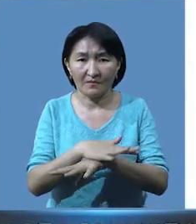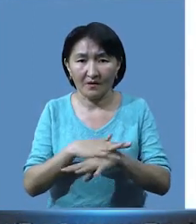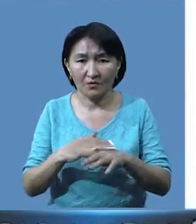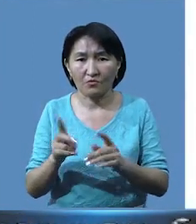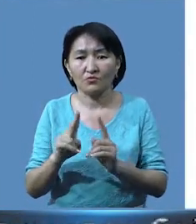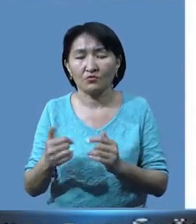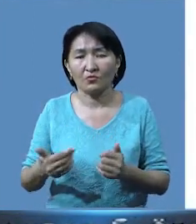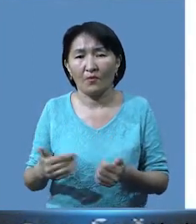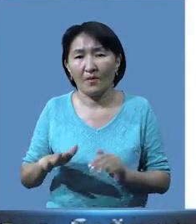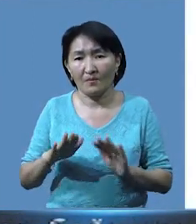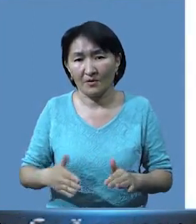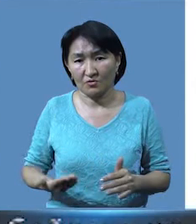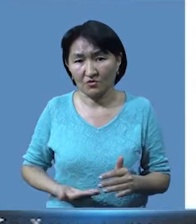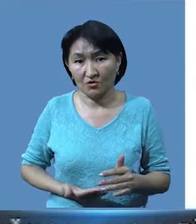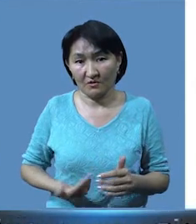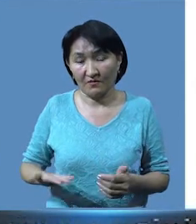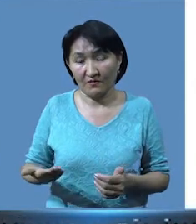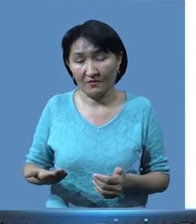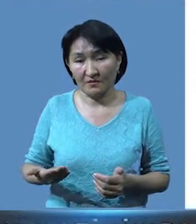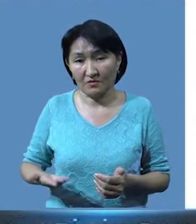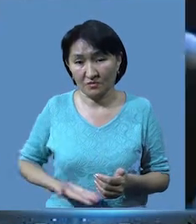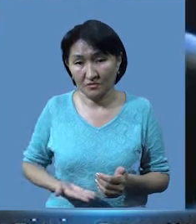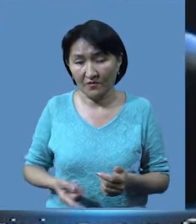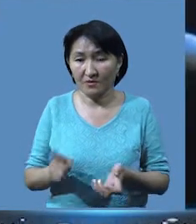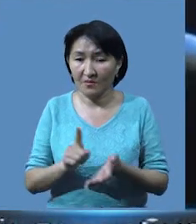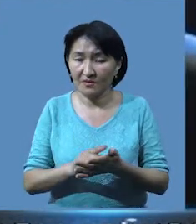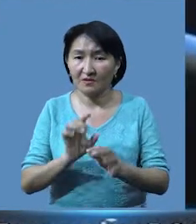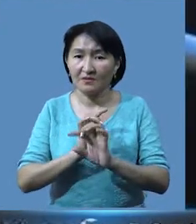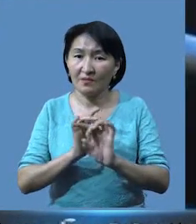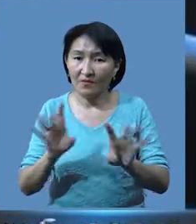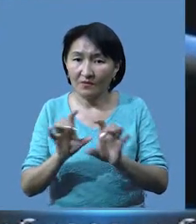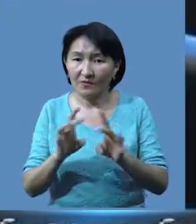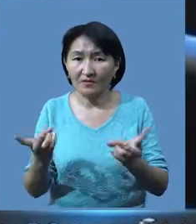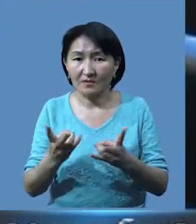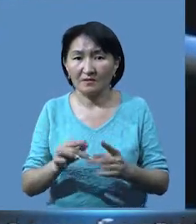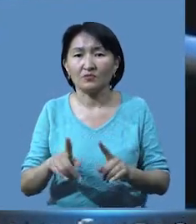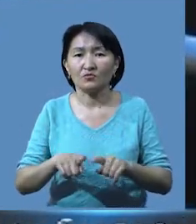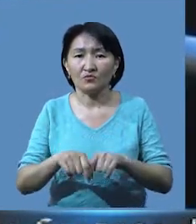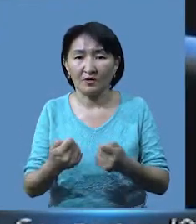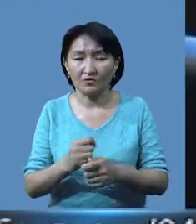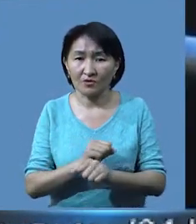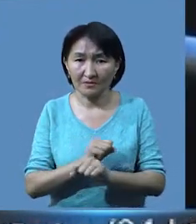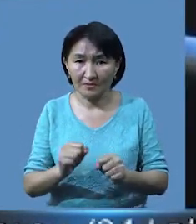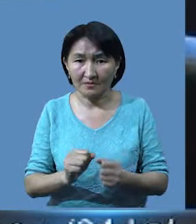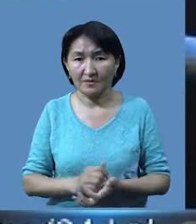емес. Кейбіреуі тіпті өз орындарында болмайтын болып шықты. Сол үшін де жиында мамандарға қатаң ескерту